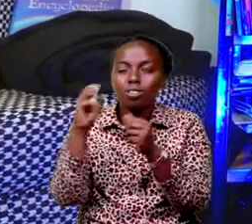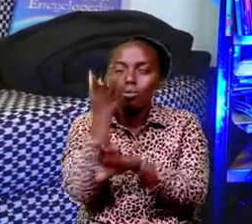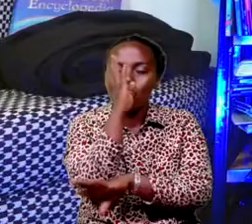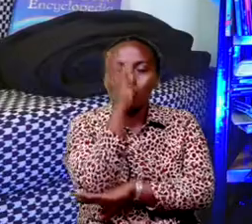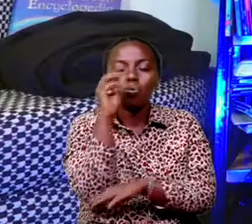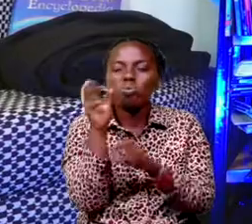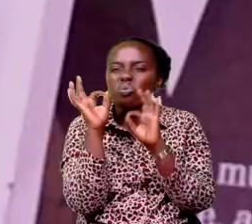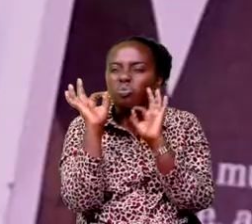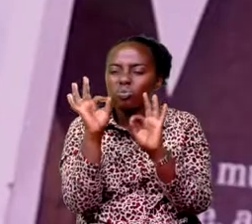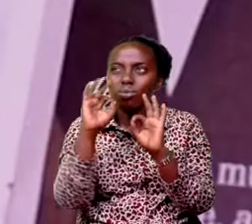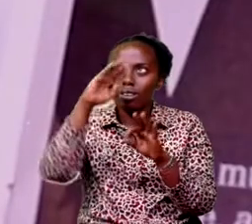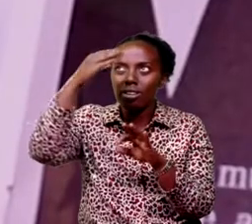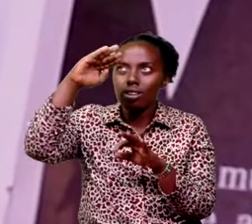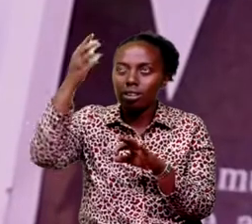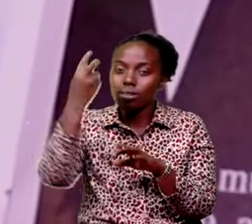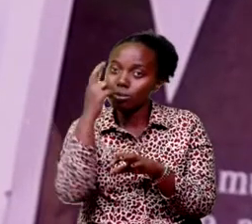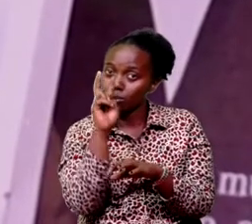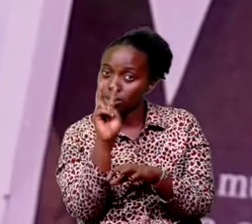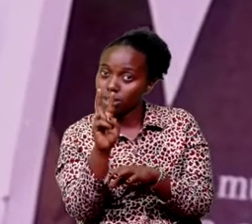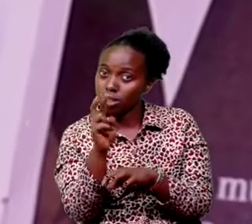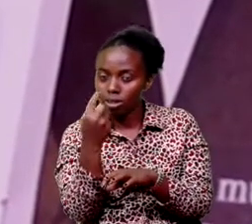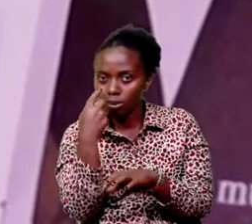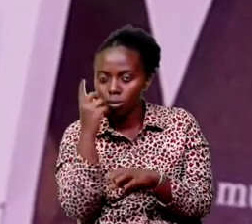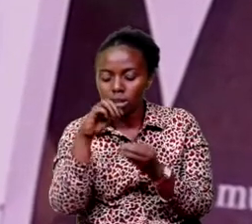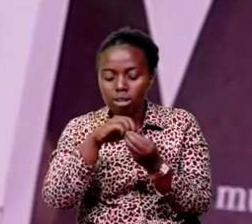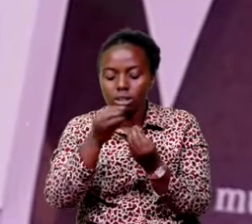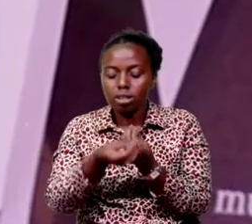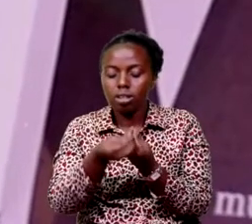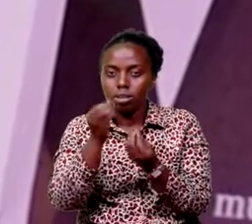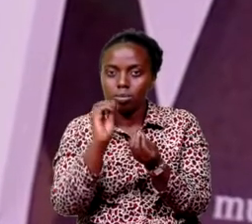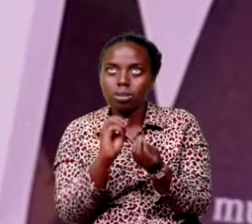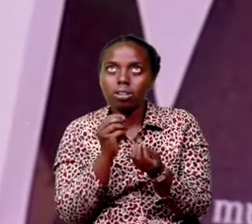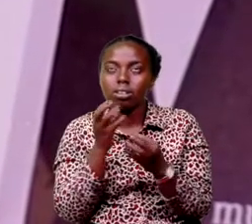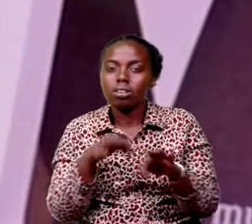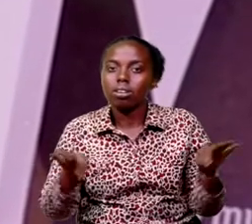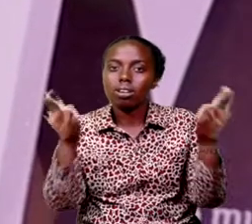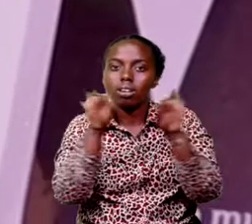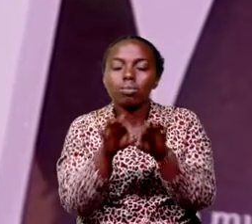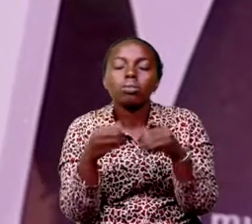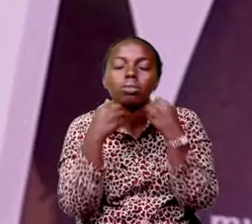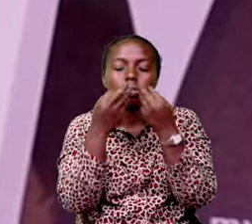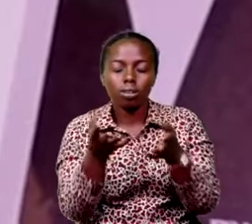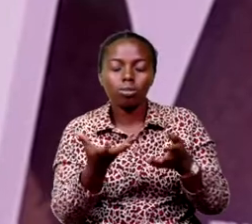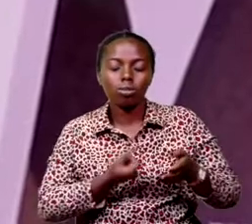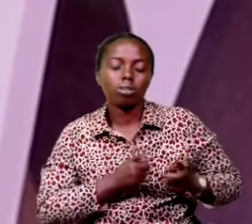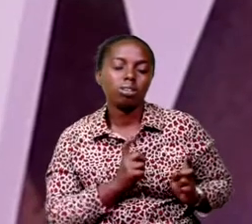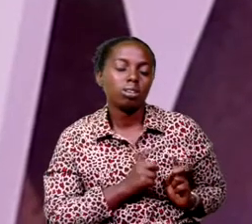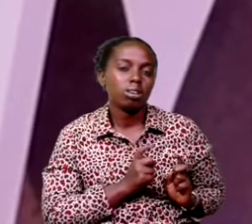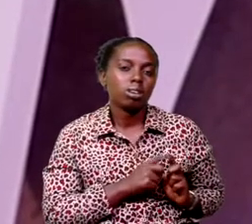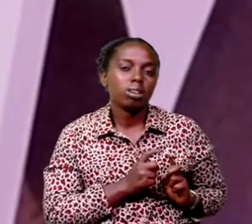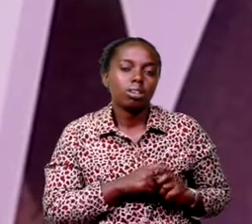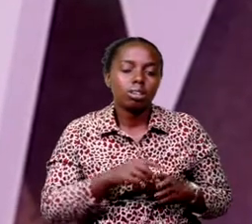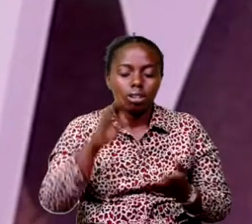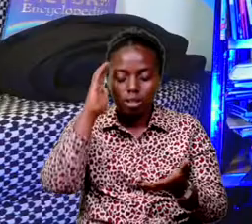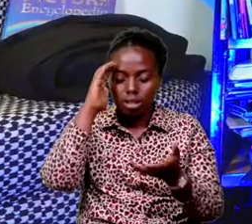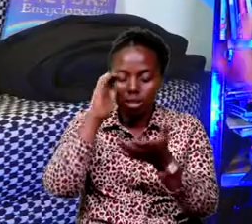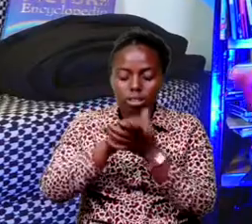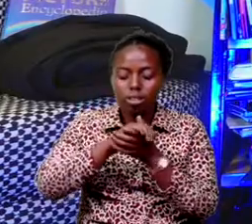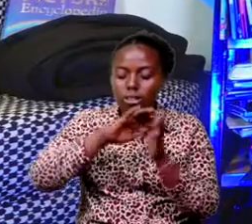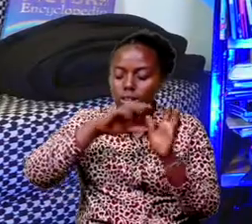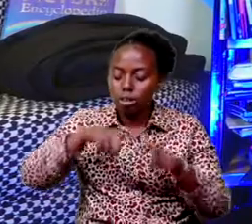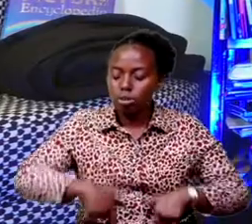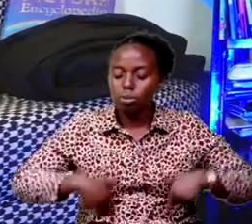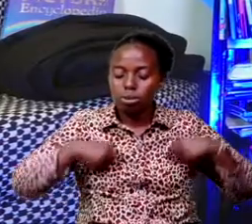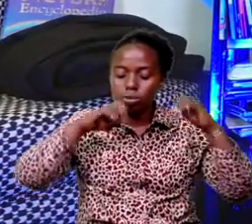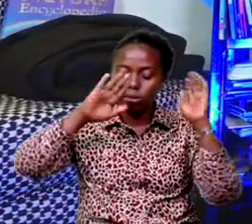y'ubushorishori bw'aka gasozi tubyitegereje tubona kuba imineke ntacyo bimaze tugira agahinda nuko duta icyizere cyo